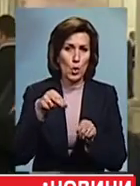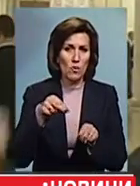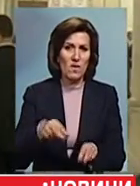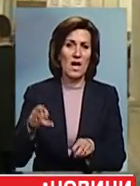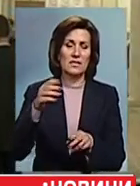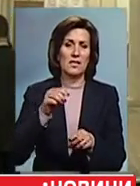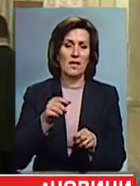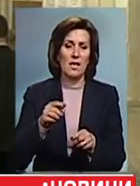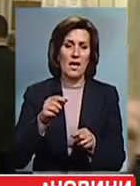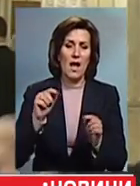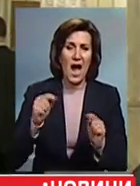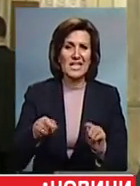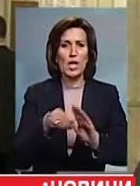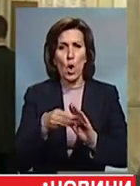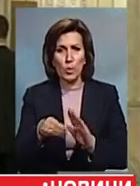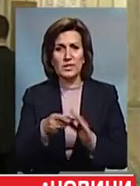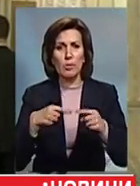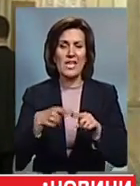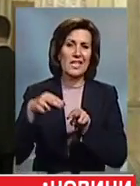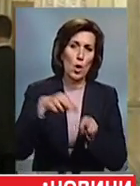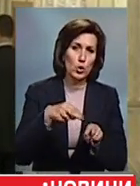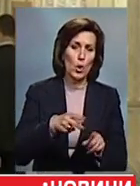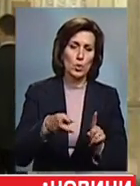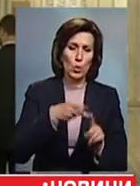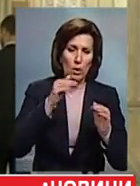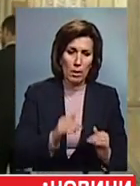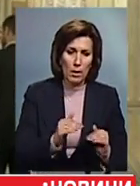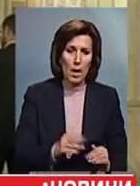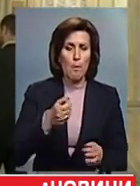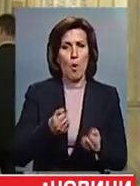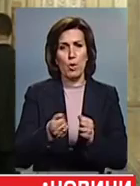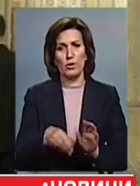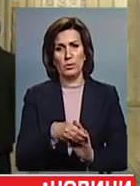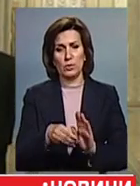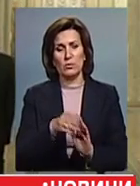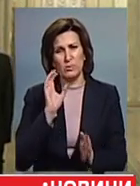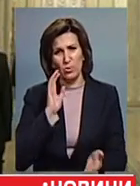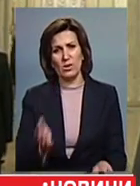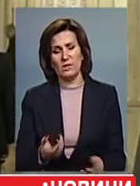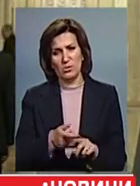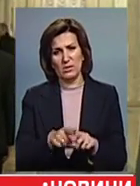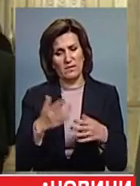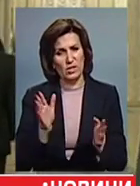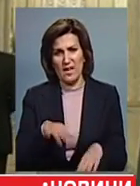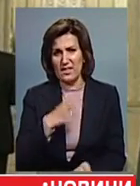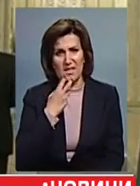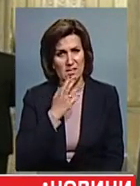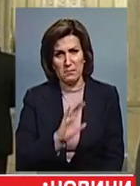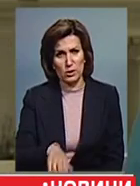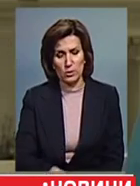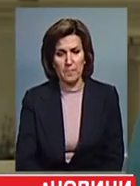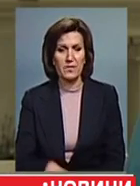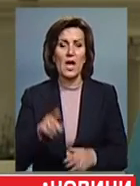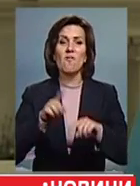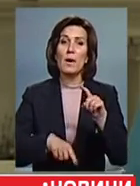контролювати антикорупційне бюро, яке контролює друге антикорупційне бюро по боротьбі з корупцією. Ну, слухайте, ну це вже навіть не смішно.